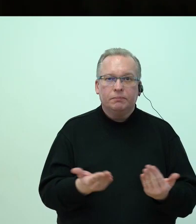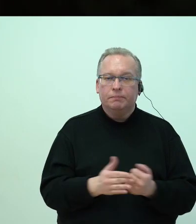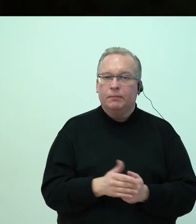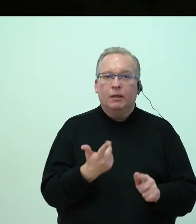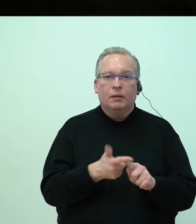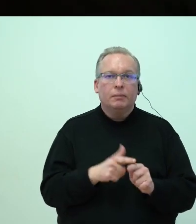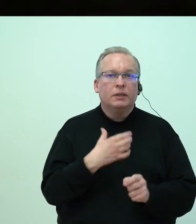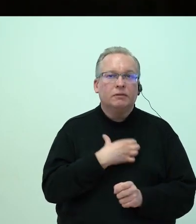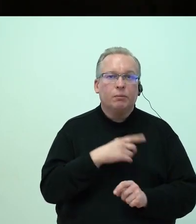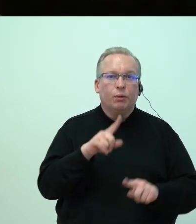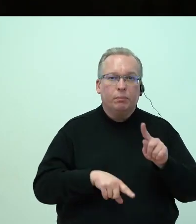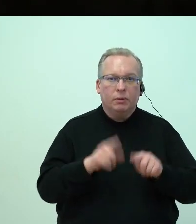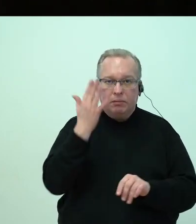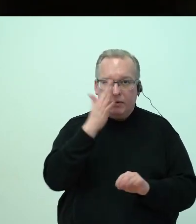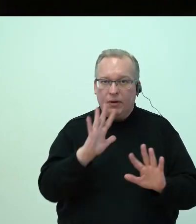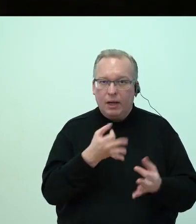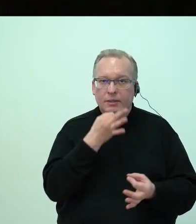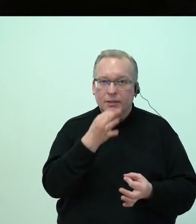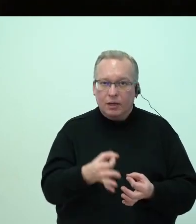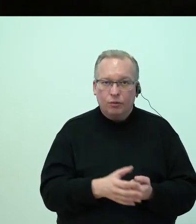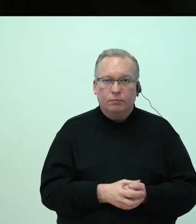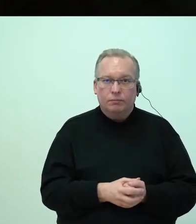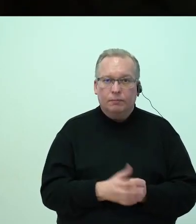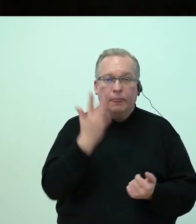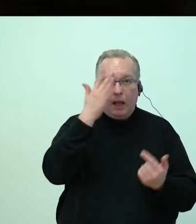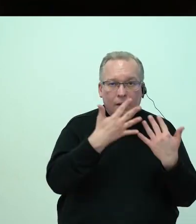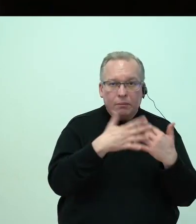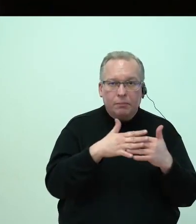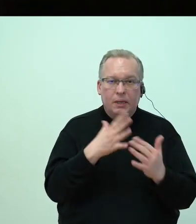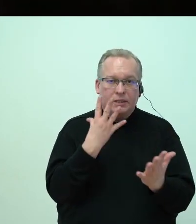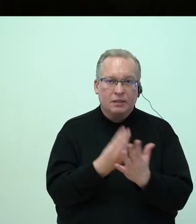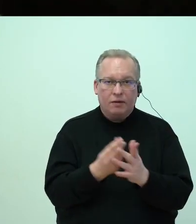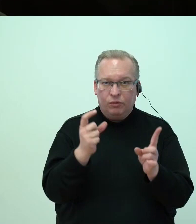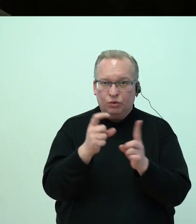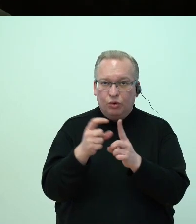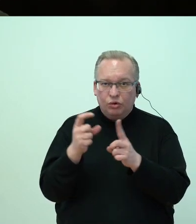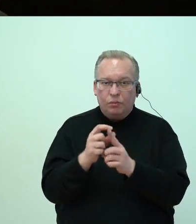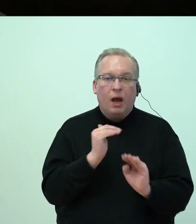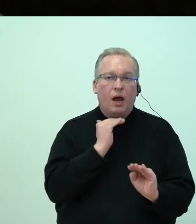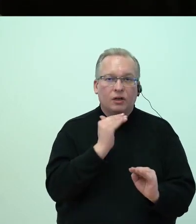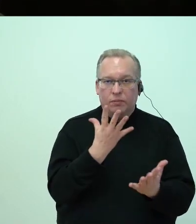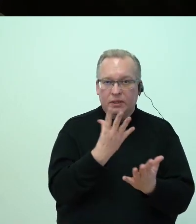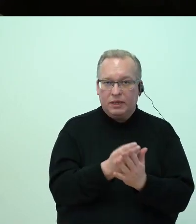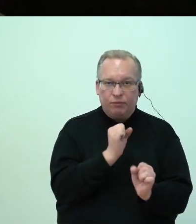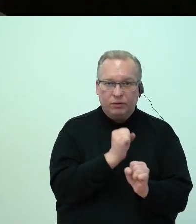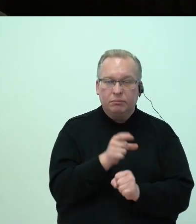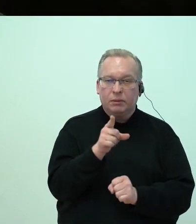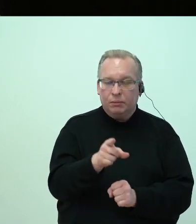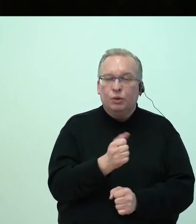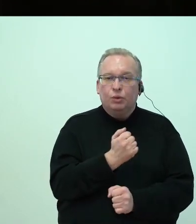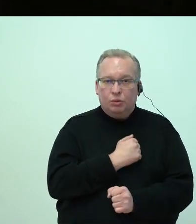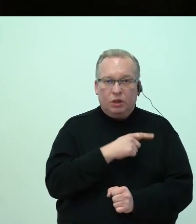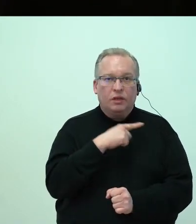Labai svarbu, kad politikai galvotų, ką sako, apmąstytų savo žodžius. Akivaizdu, kad savo darbę tu turi